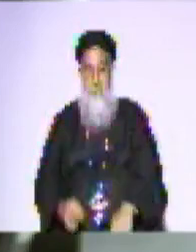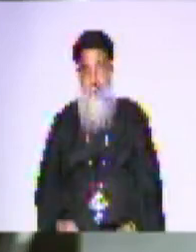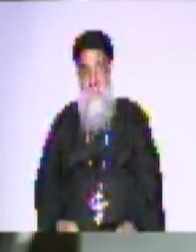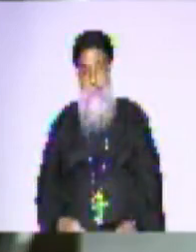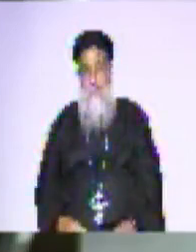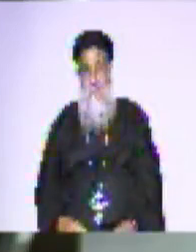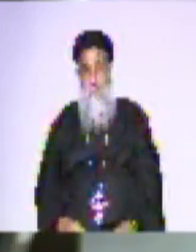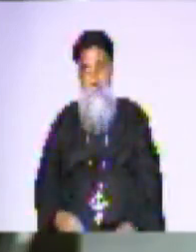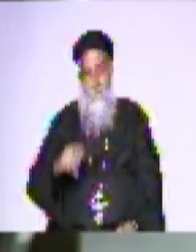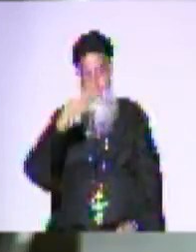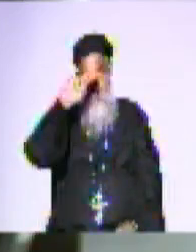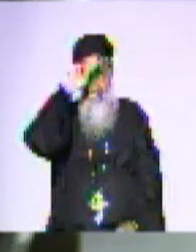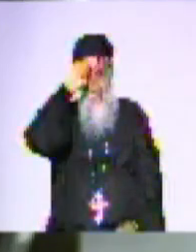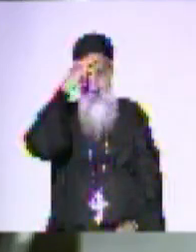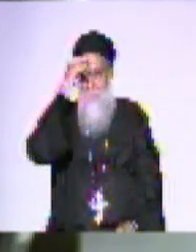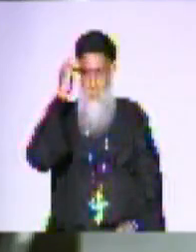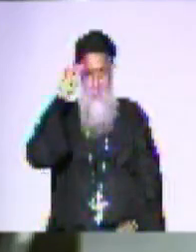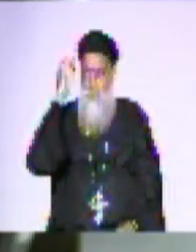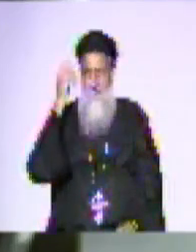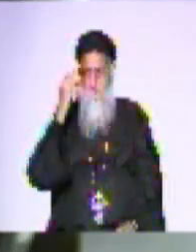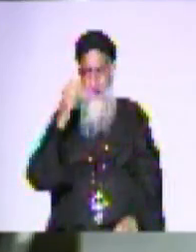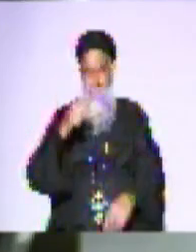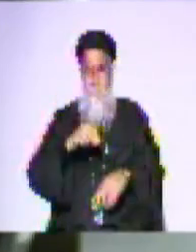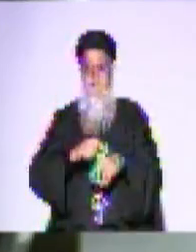يعني إيه الإنسان يهلك؟